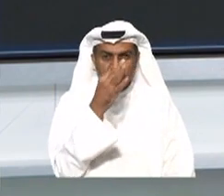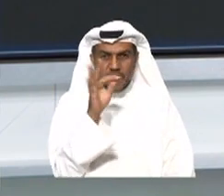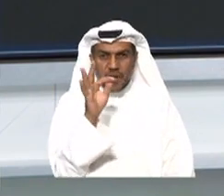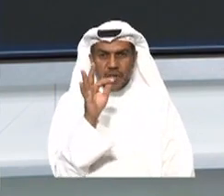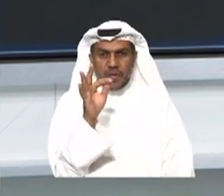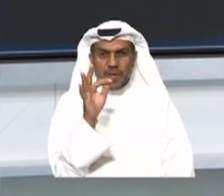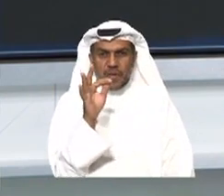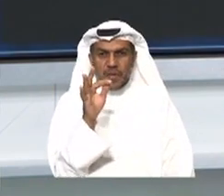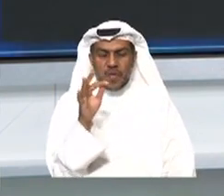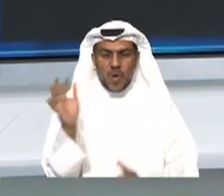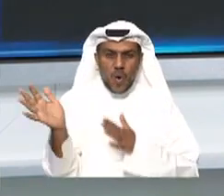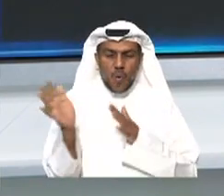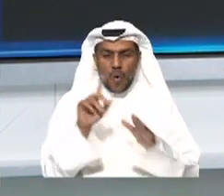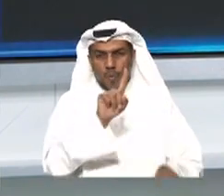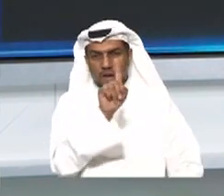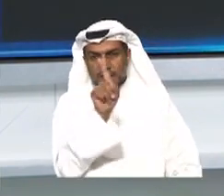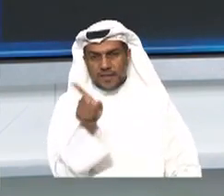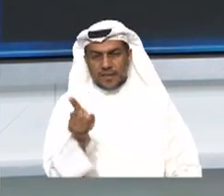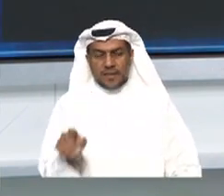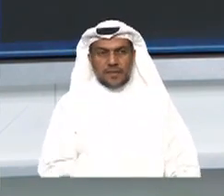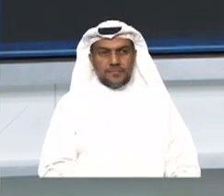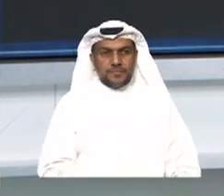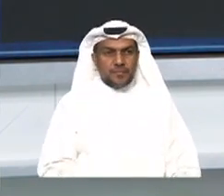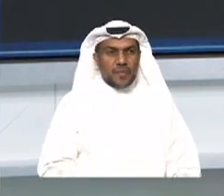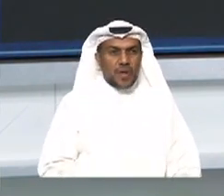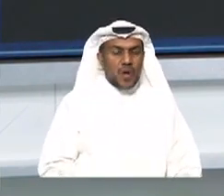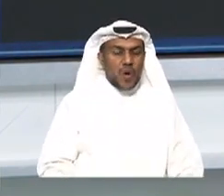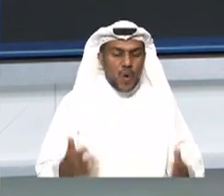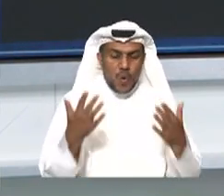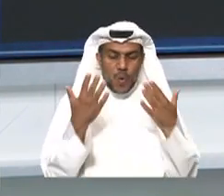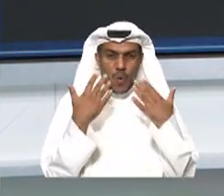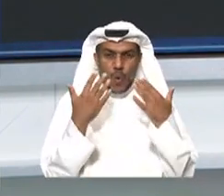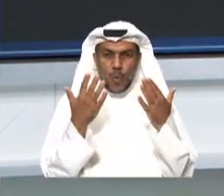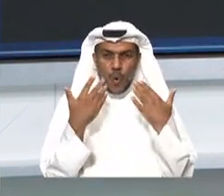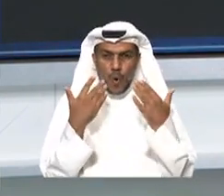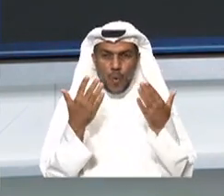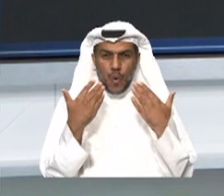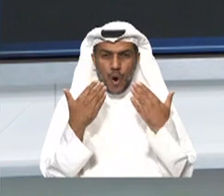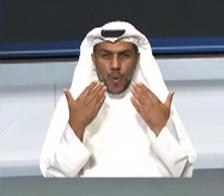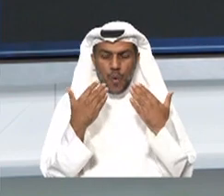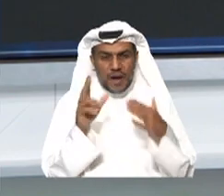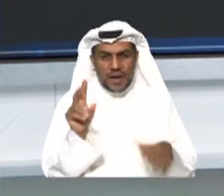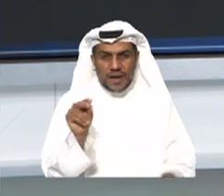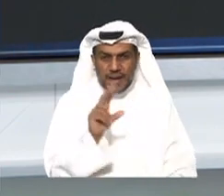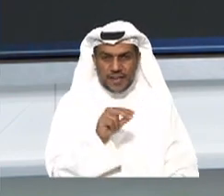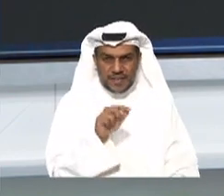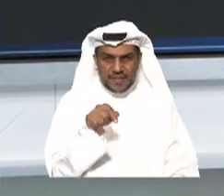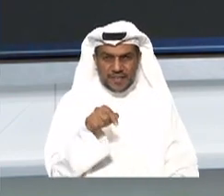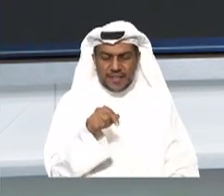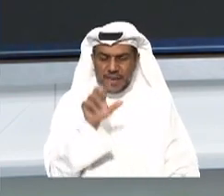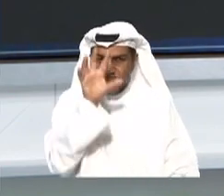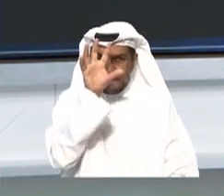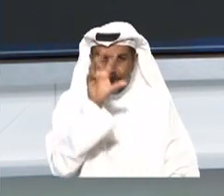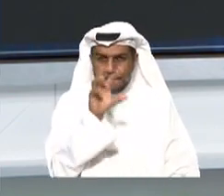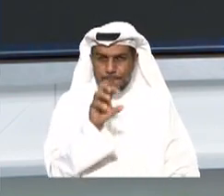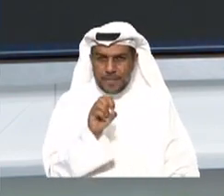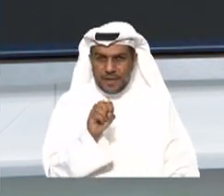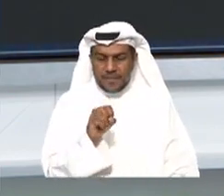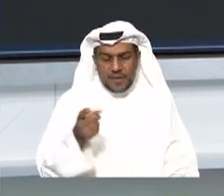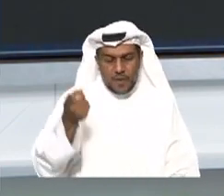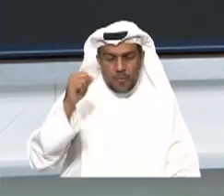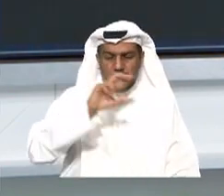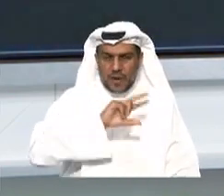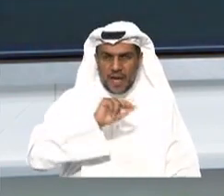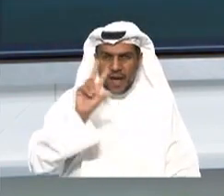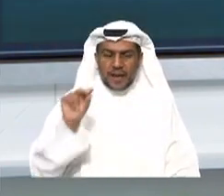في الساعة. متوقع أيضا أجواء راح تستمر معنا مشابهة لأجواءنا لهذه الليلة في بداية يوم الغد.